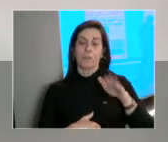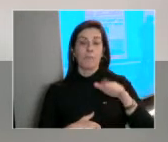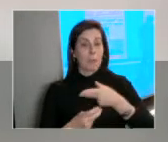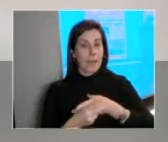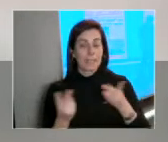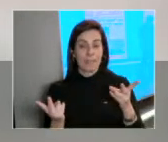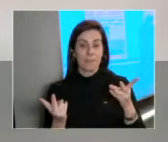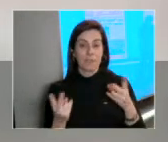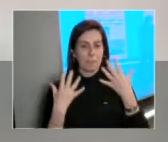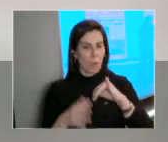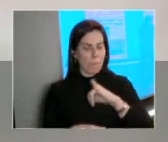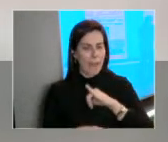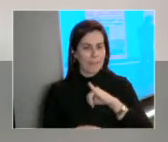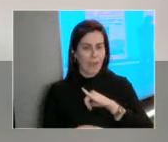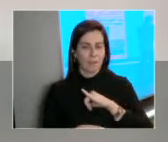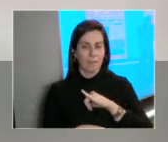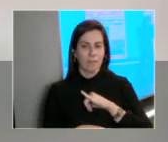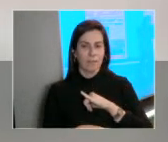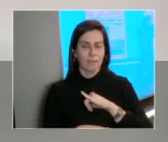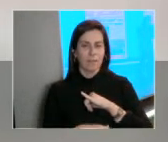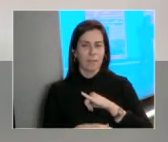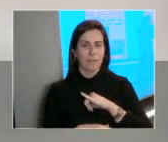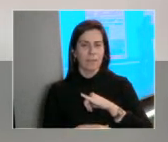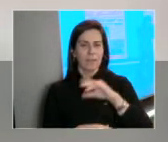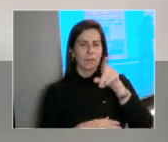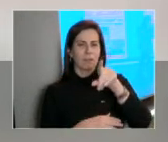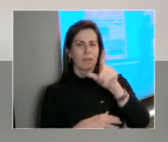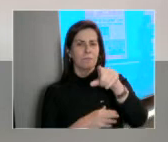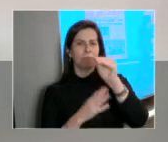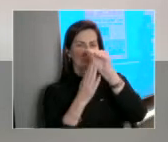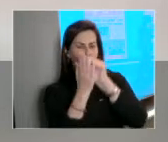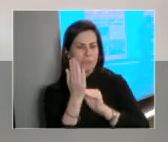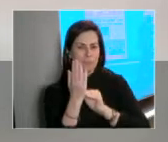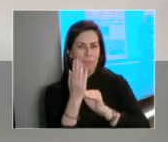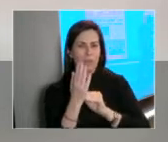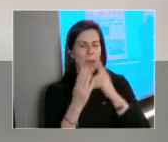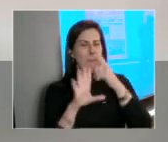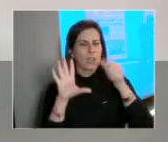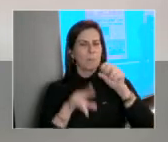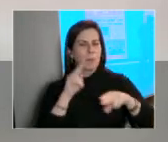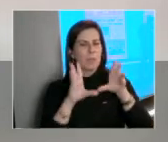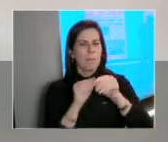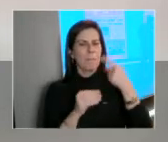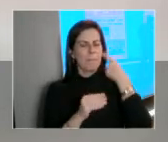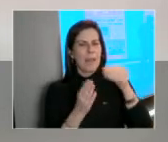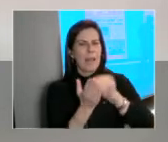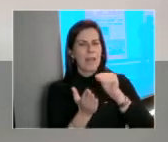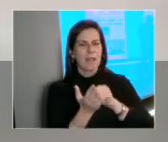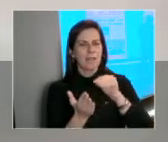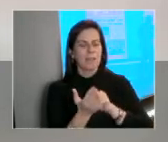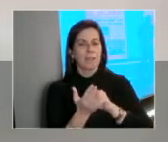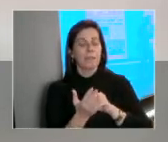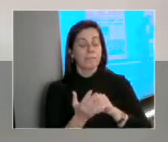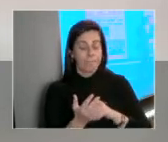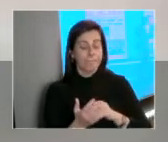חשיפה, סיפור מעניין, הרשימה השחורה, 160 מטפלות עם רישום פלילי. נתונים מדהימים לקראת